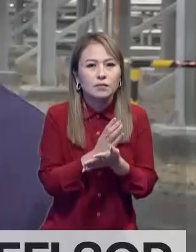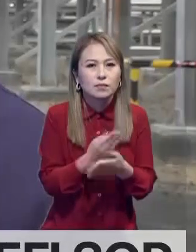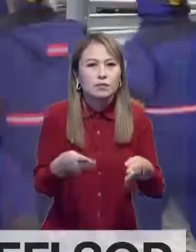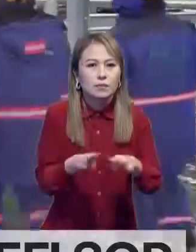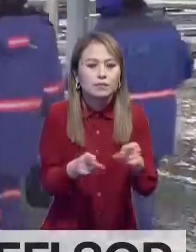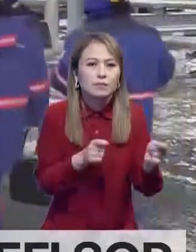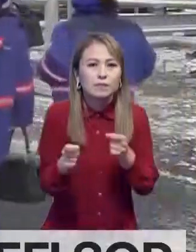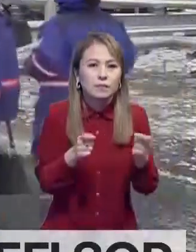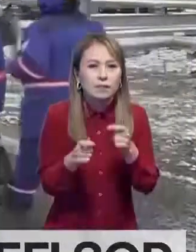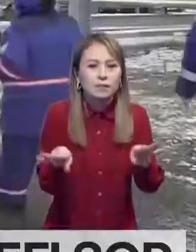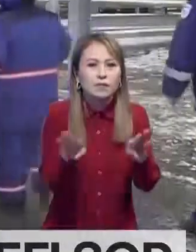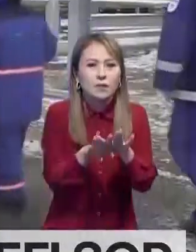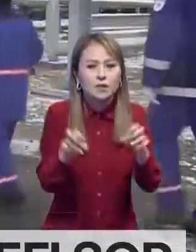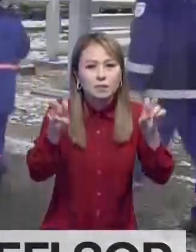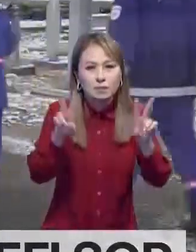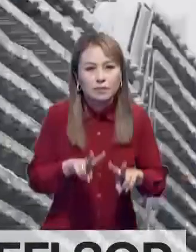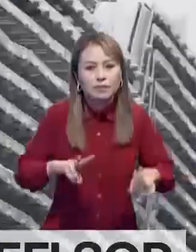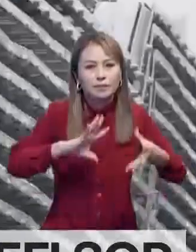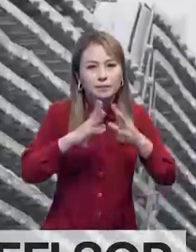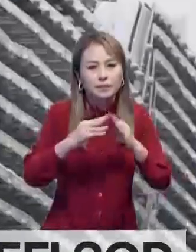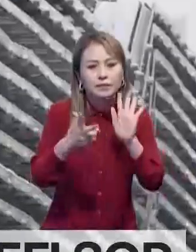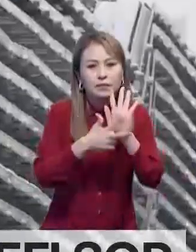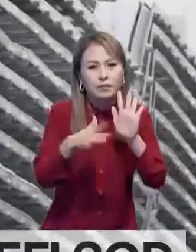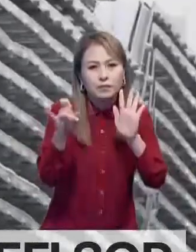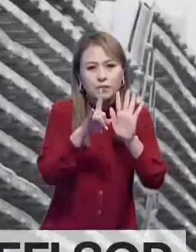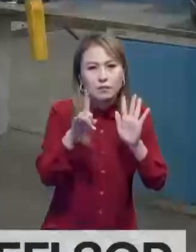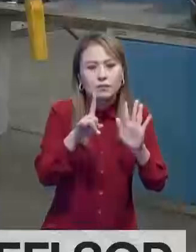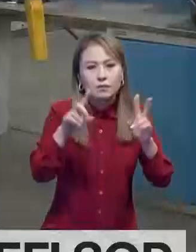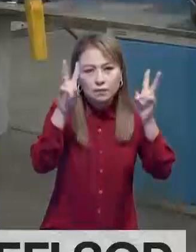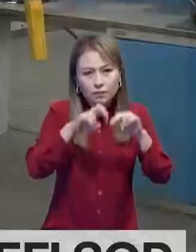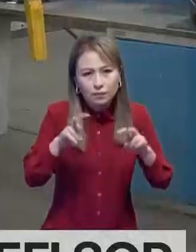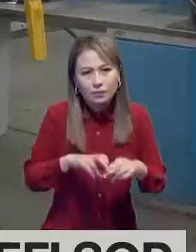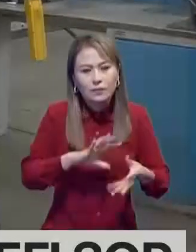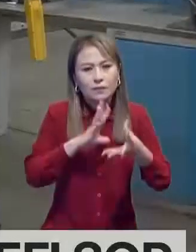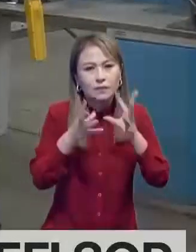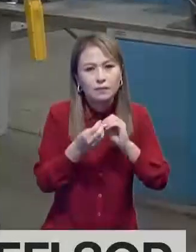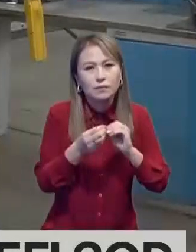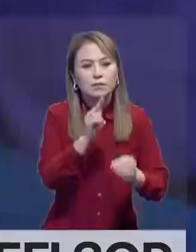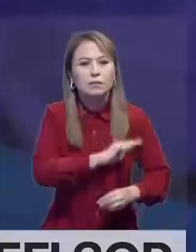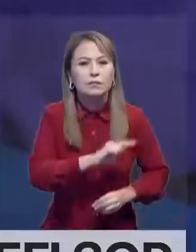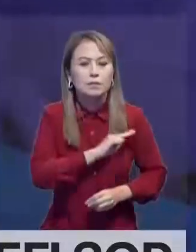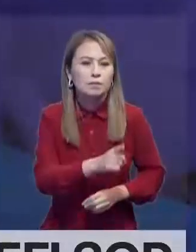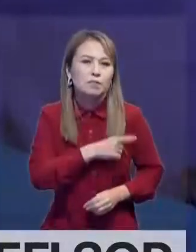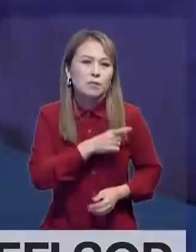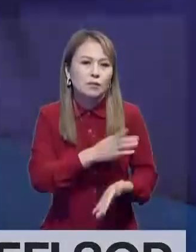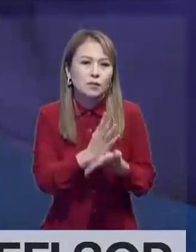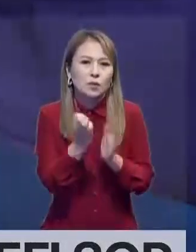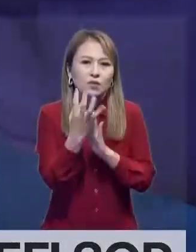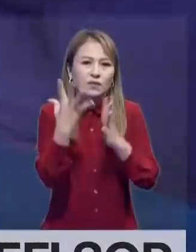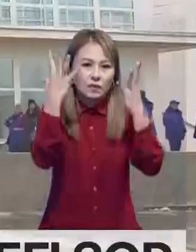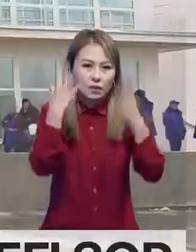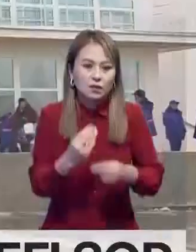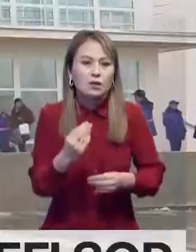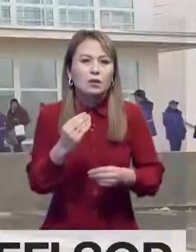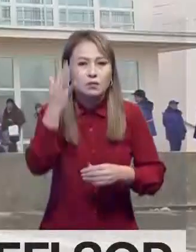солай басқарады. Мұндағы арнайы зертхана тәулігіне 8 мәрте газ құрамына талдау жасайды. Жабдықтарға арналған жөндеу шеберханасы да бар. 14 күн вақталық әдіспен жұмыс